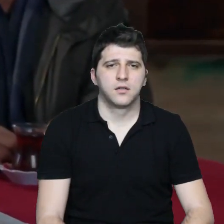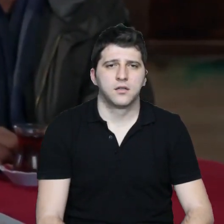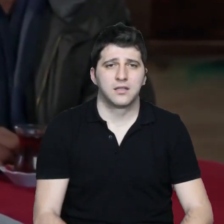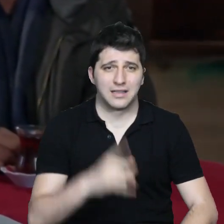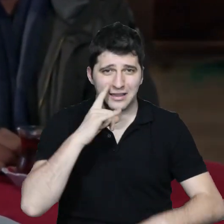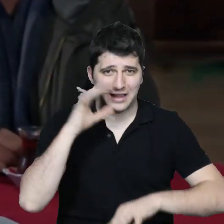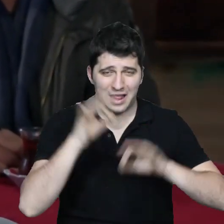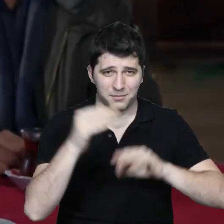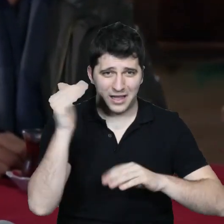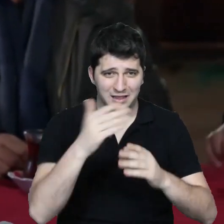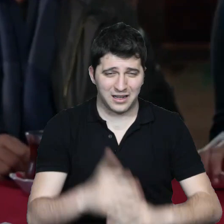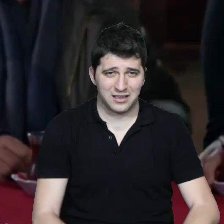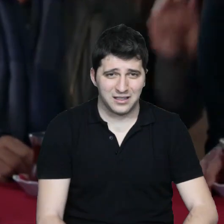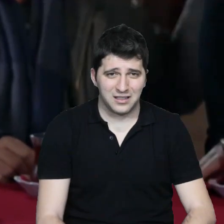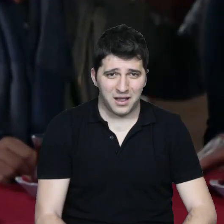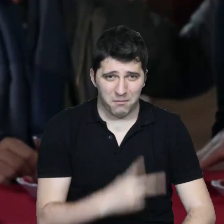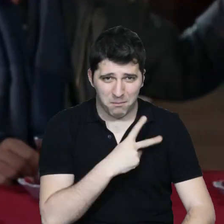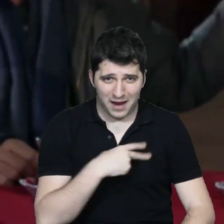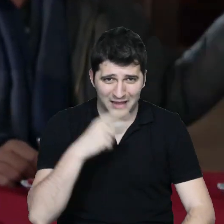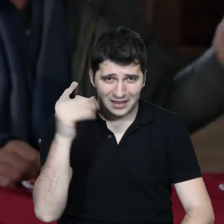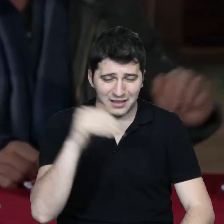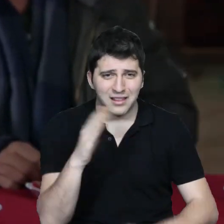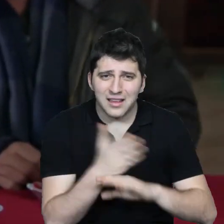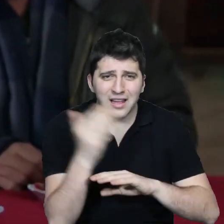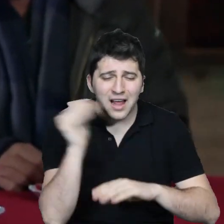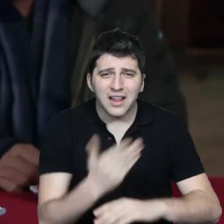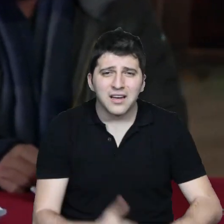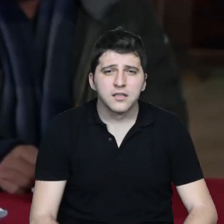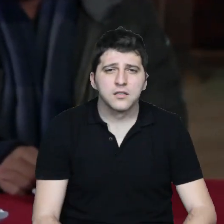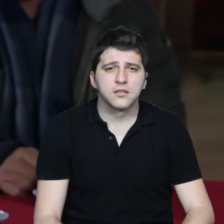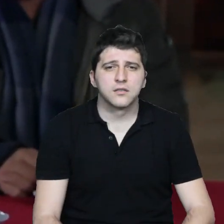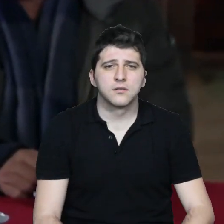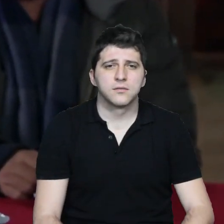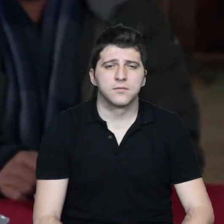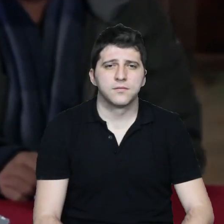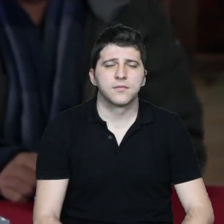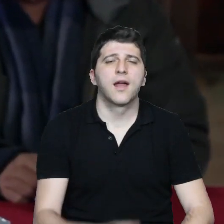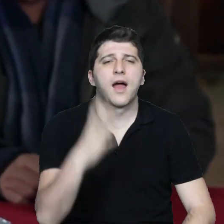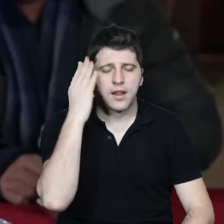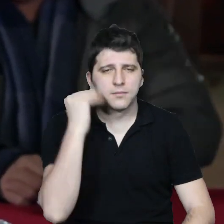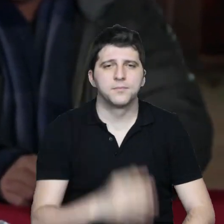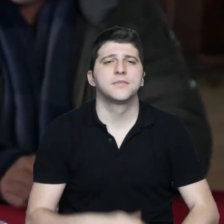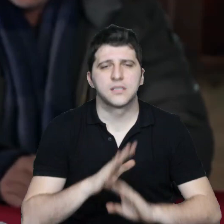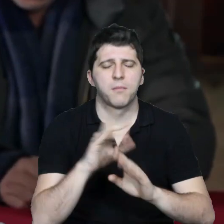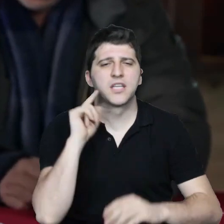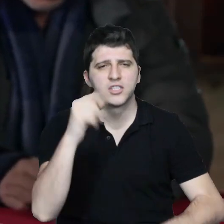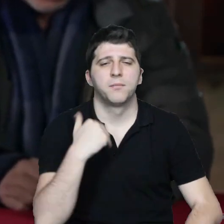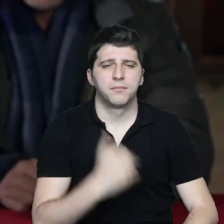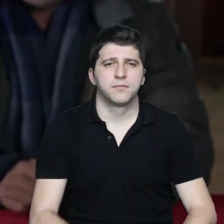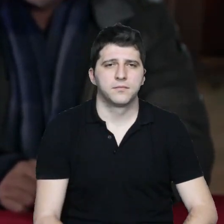Denetime mi geldiler? Belediyeden mi? Niye gelmişler ki? Anladım. Tamam geleceğim